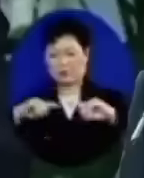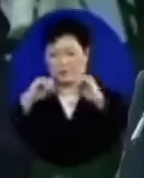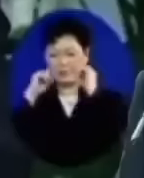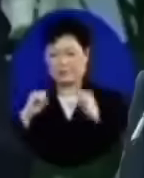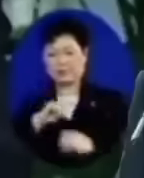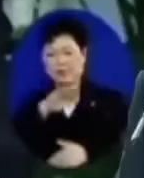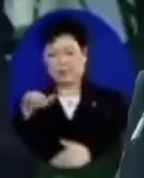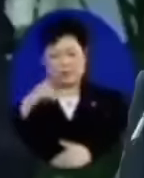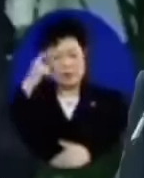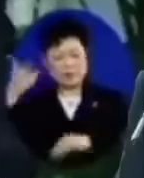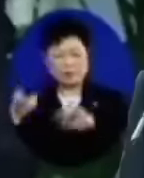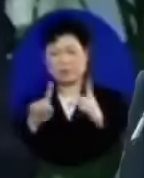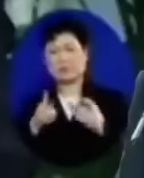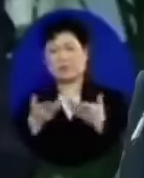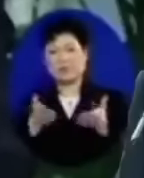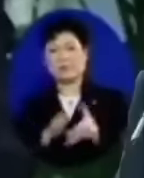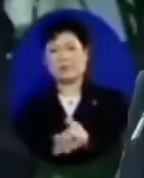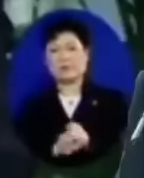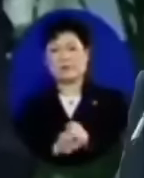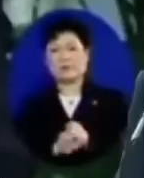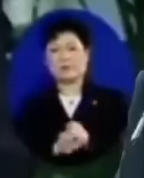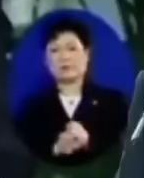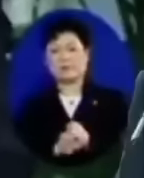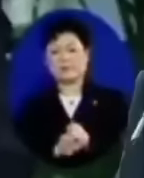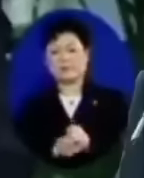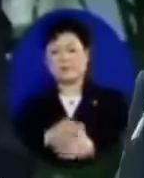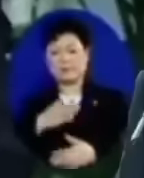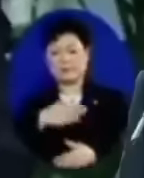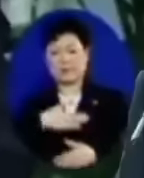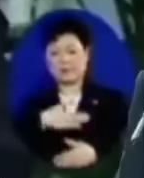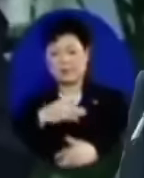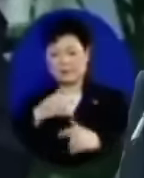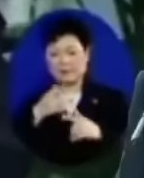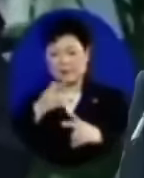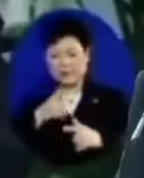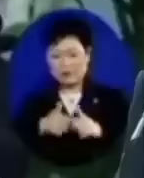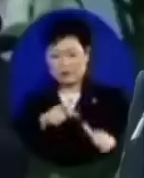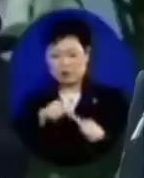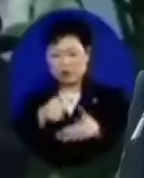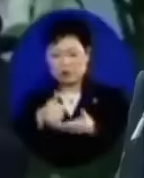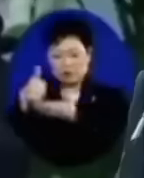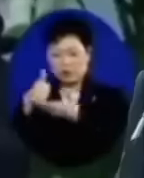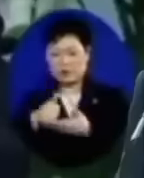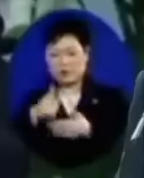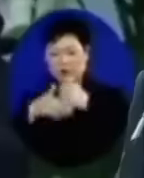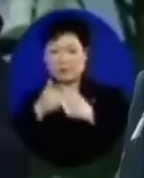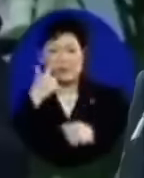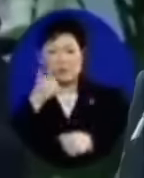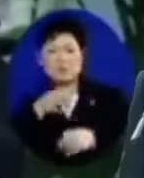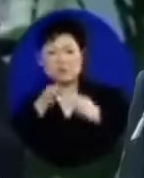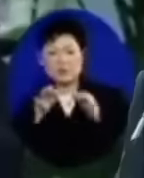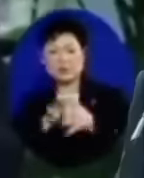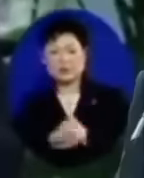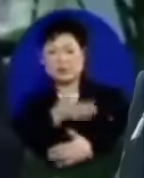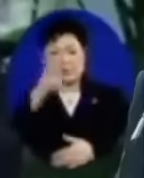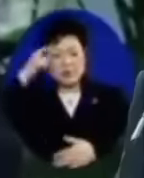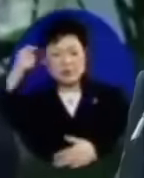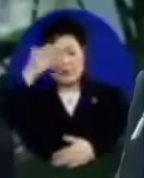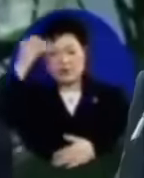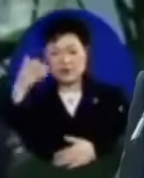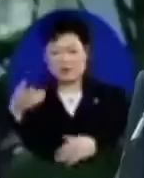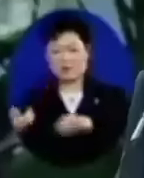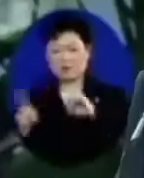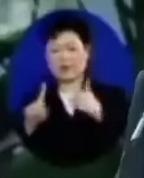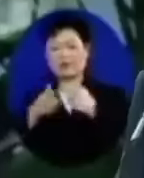우리 영을 부활시키는 것입니다. 여러분이 오늘 예수를 구주로 모시고 하나님을 아버지라고 부르는 것은 여러분의 영이